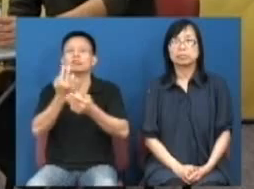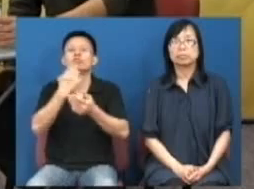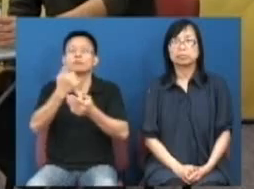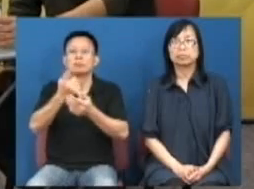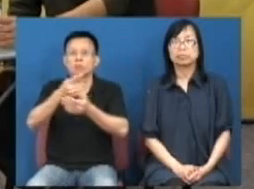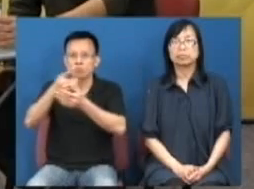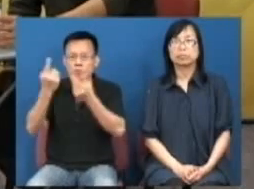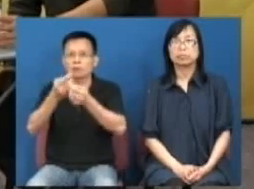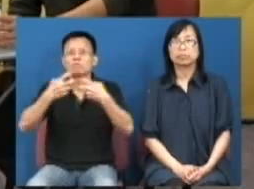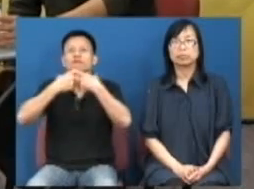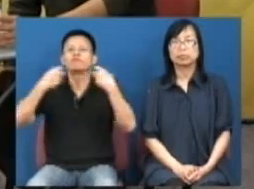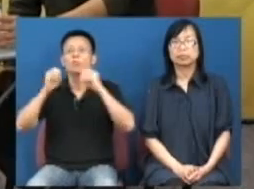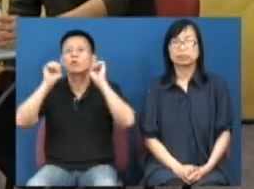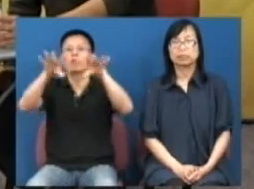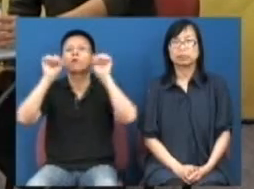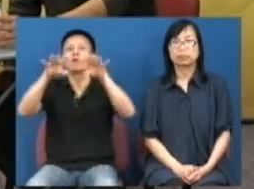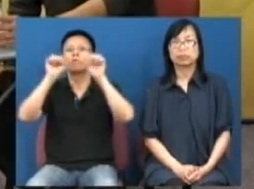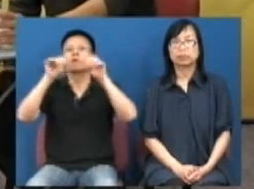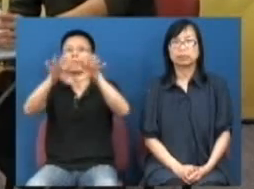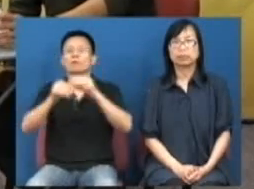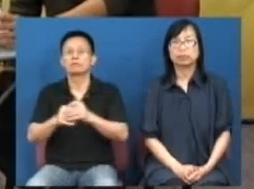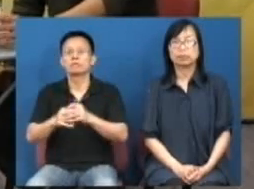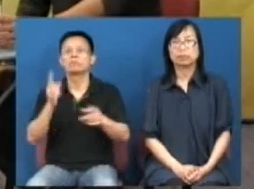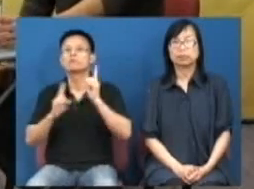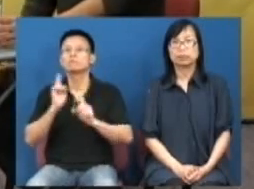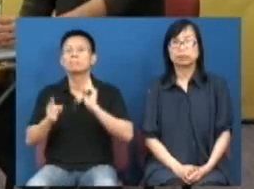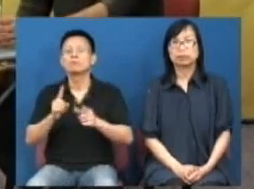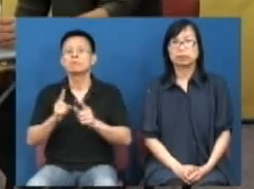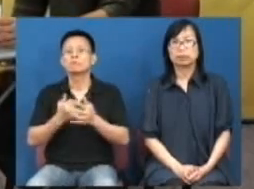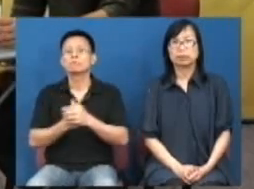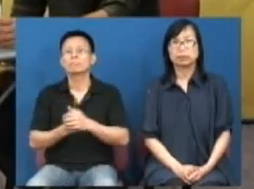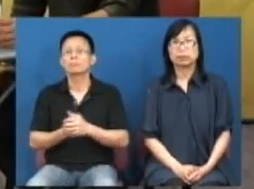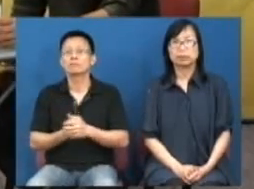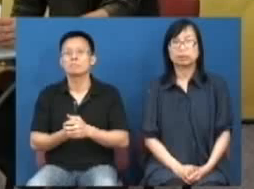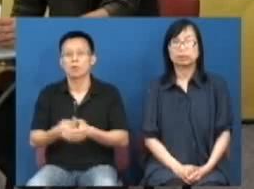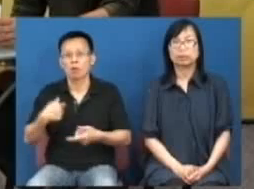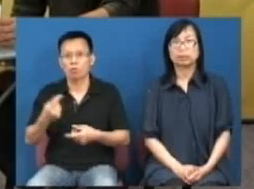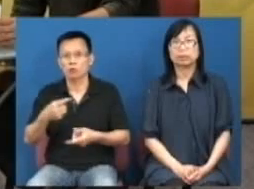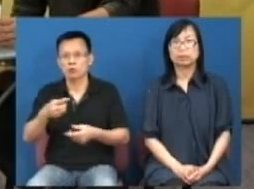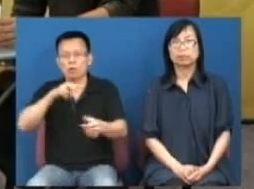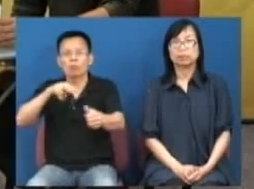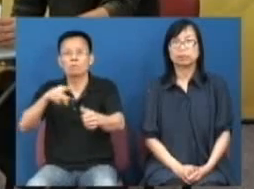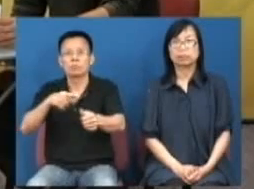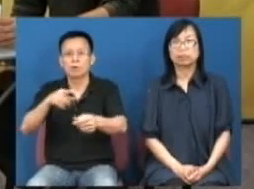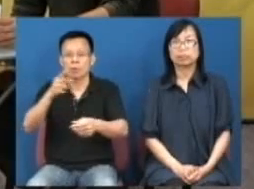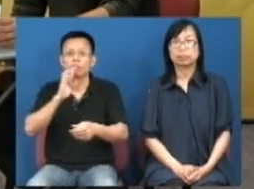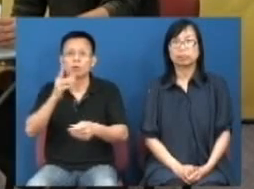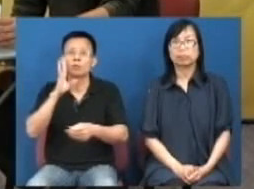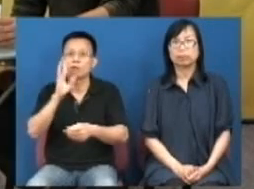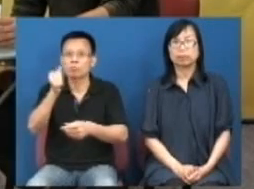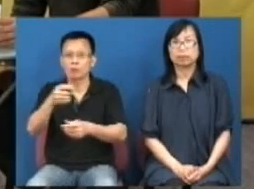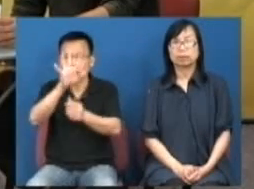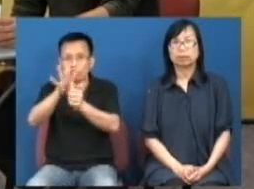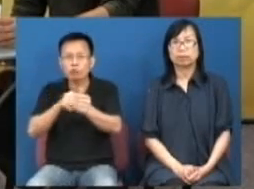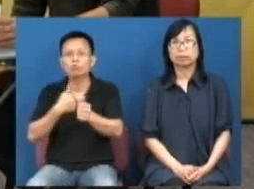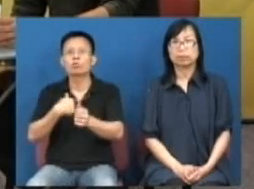大家咧百花齊放講你嘅意見，唔緊要啊。你話我哋應該受監管得㗎？如果你有理由說服到我哋嘅，